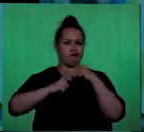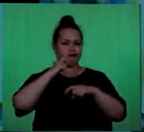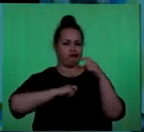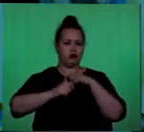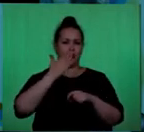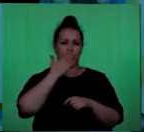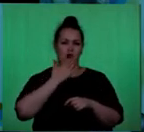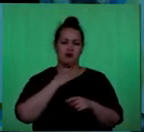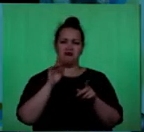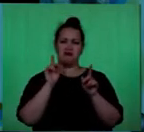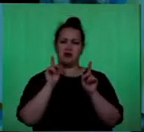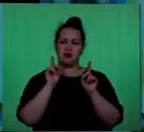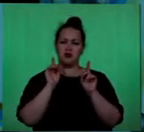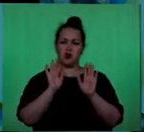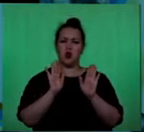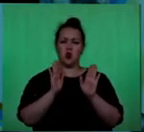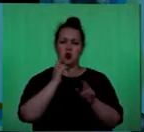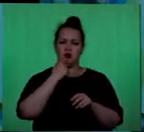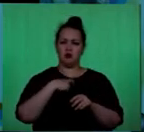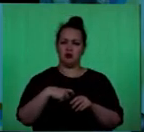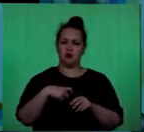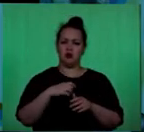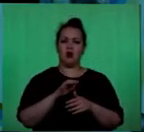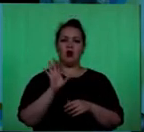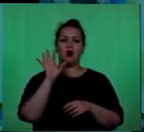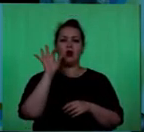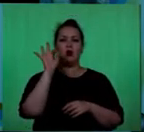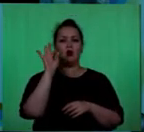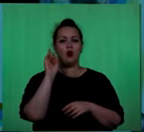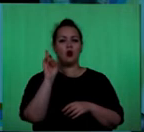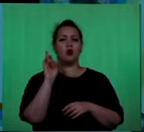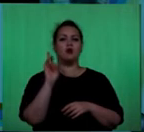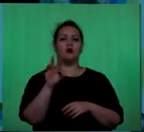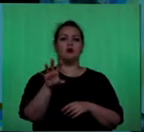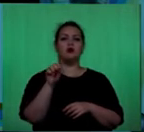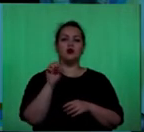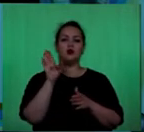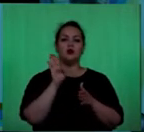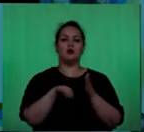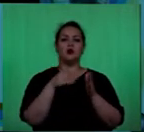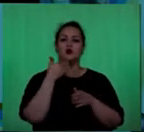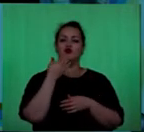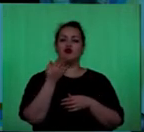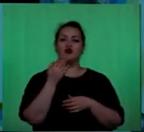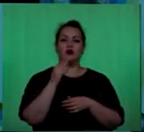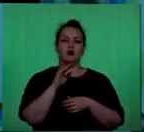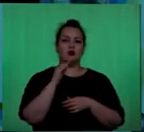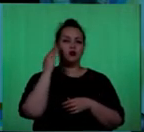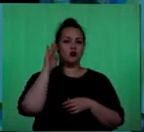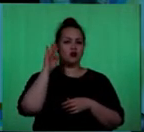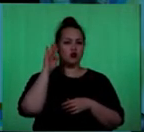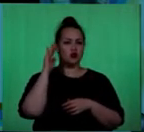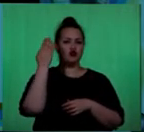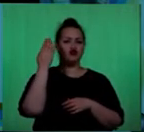только себя он бесцеремонный потому что берем без спроса чужие вещи он